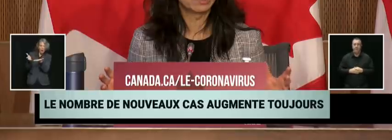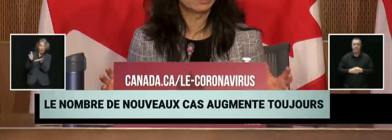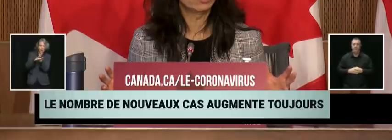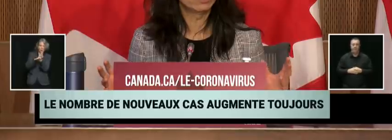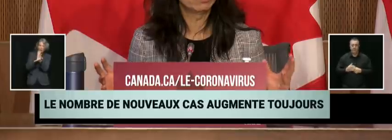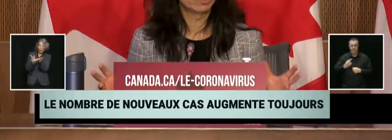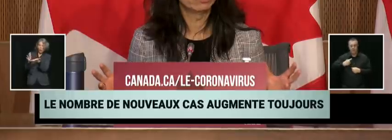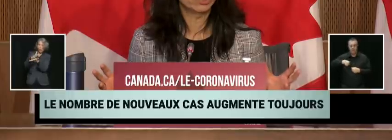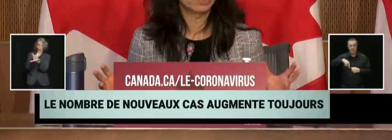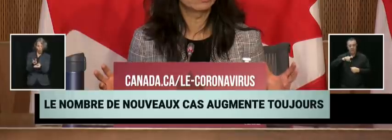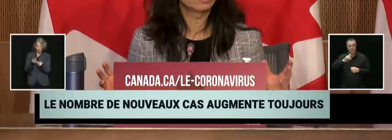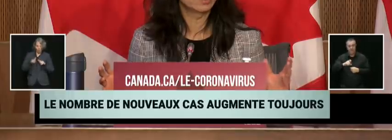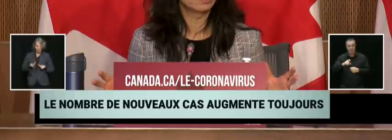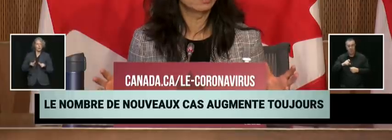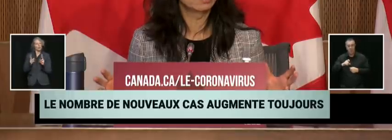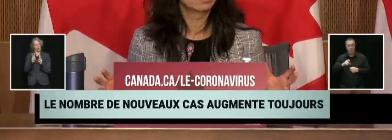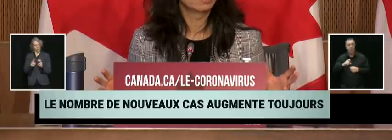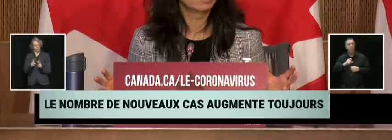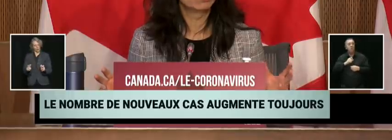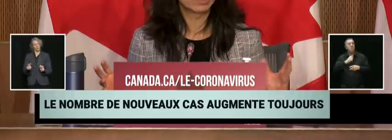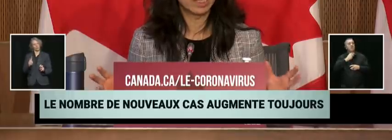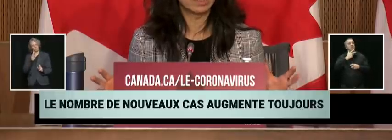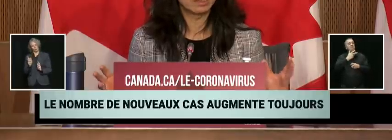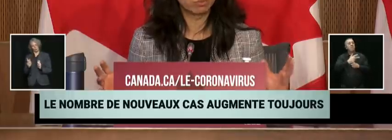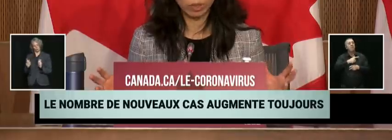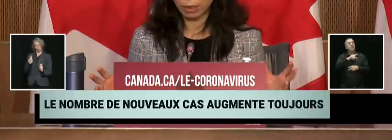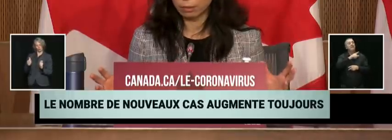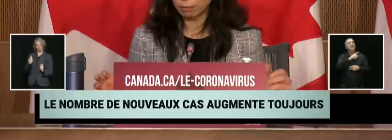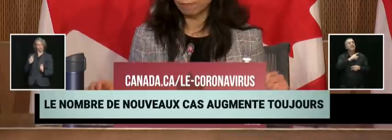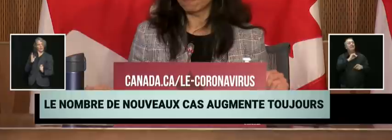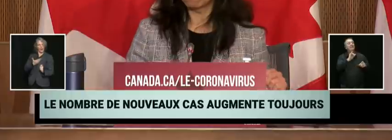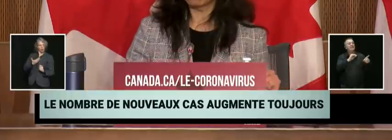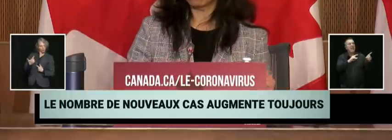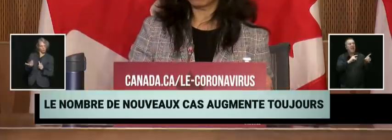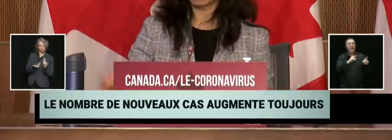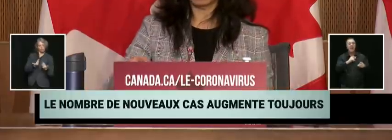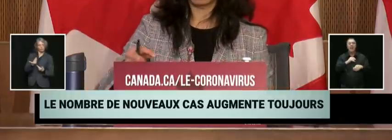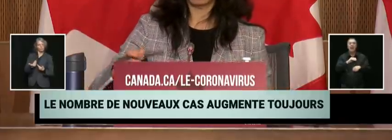our immunization approach as the data is presented as well.